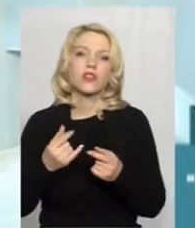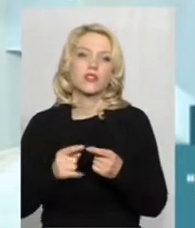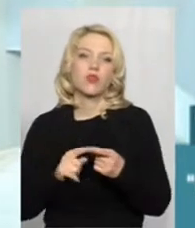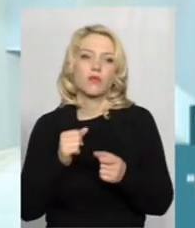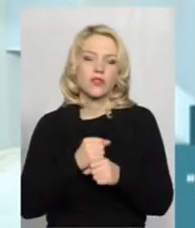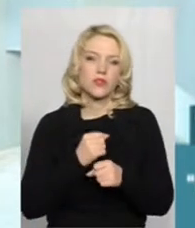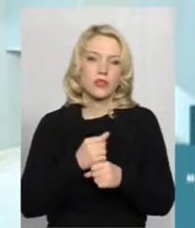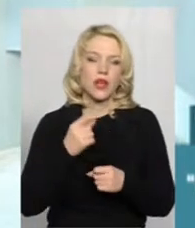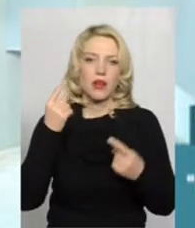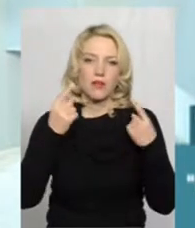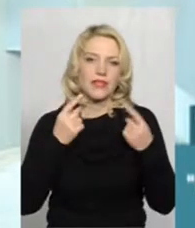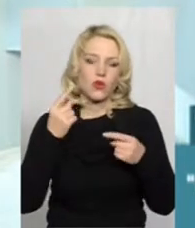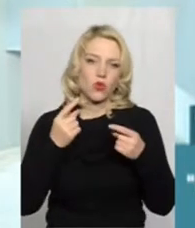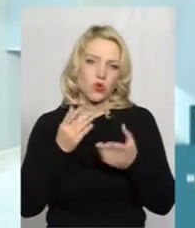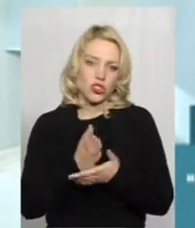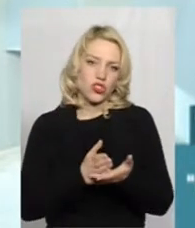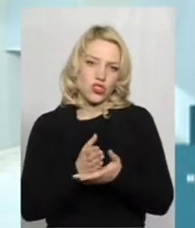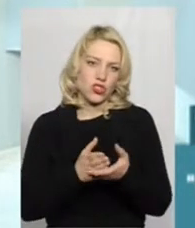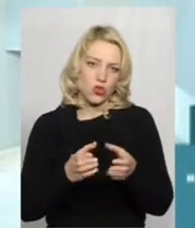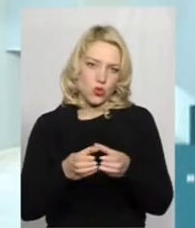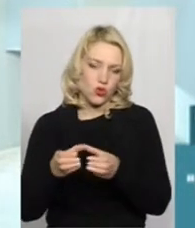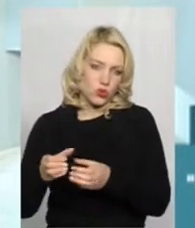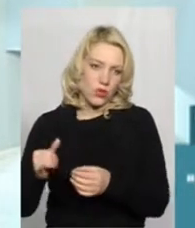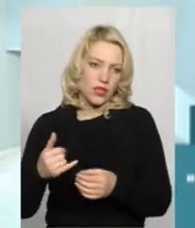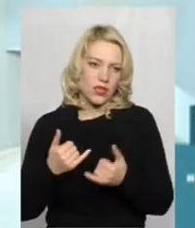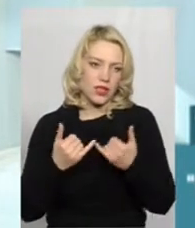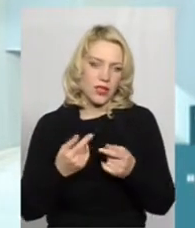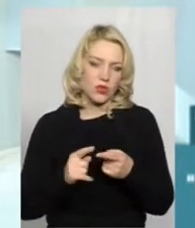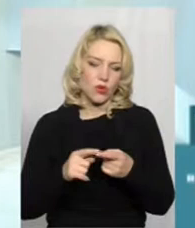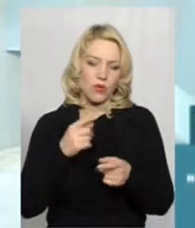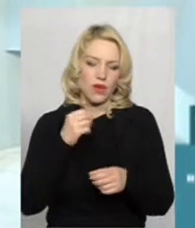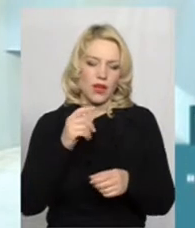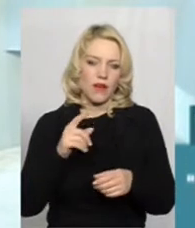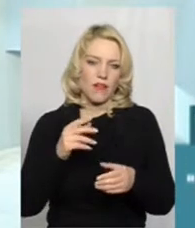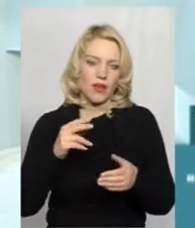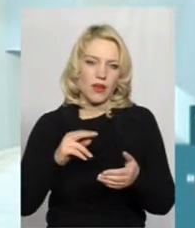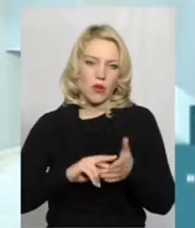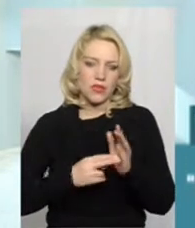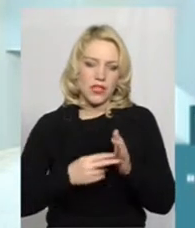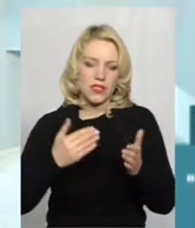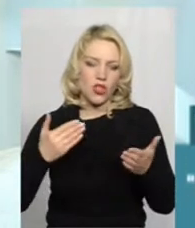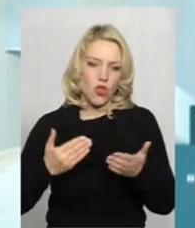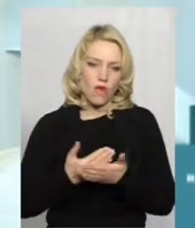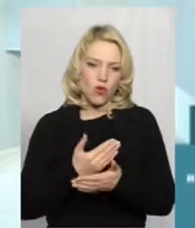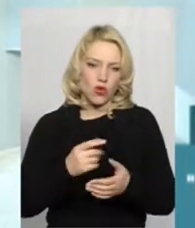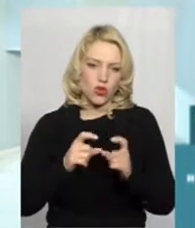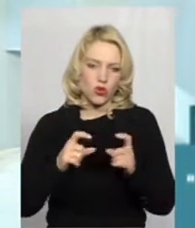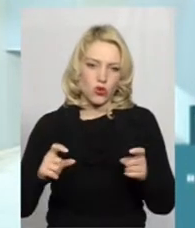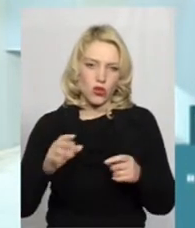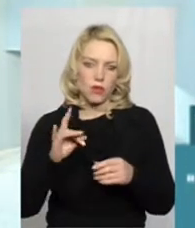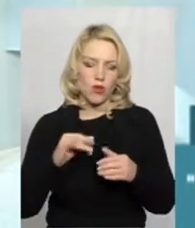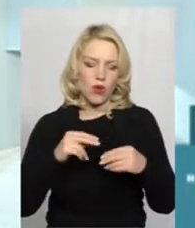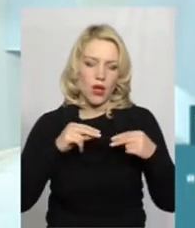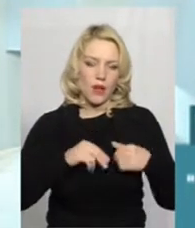працюють психологічні служби, для того сьогодні ми говоримо в концепції нової школи про педагогіку партнерства, для того